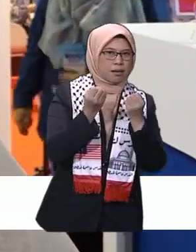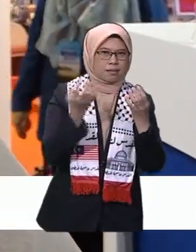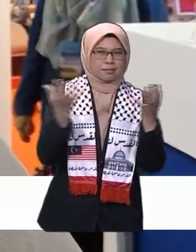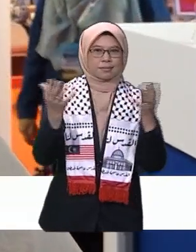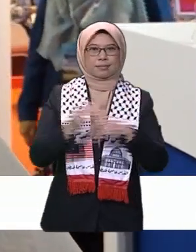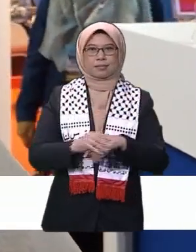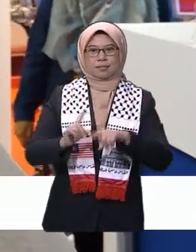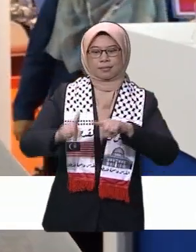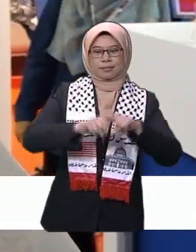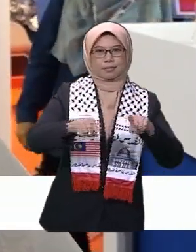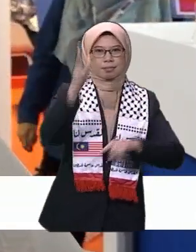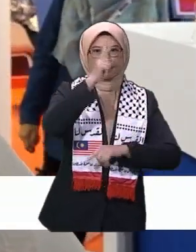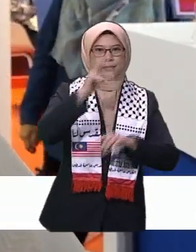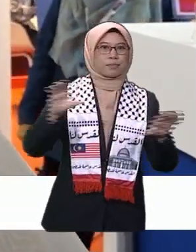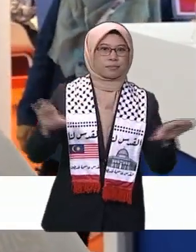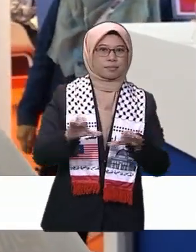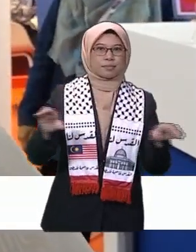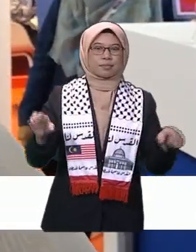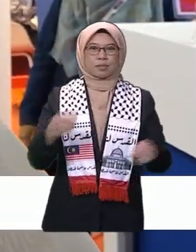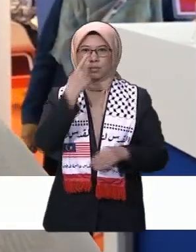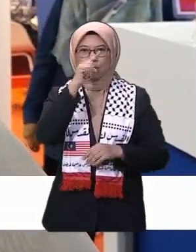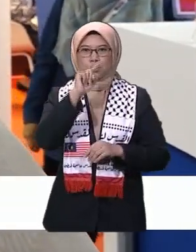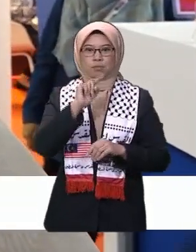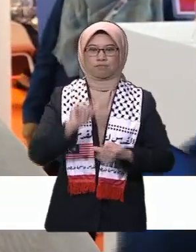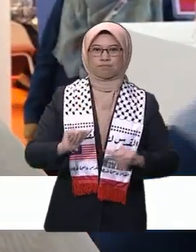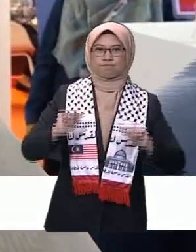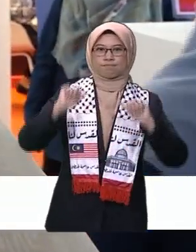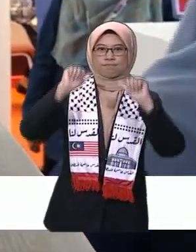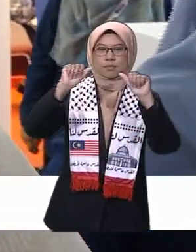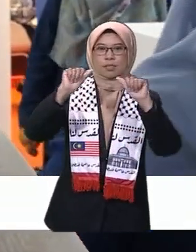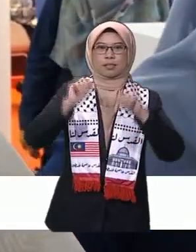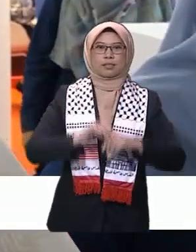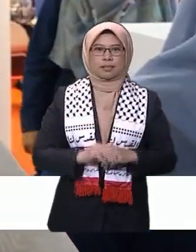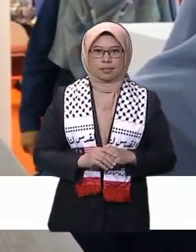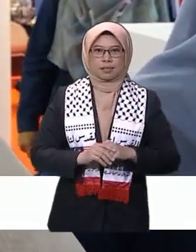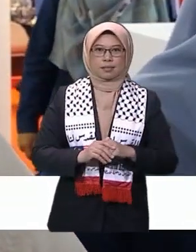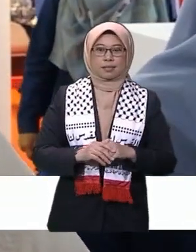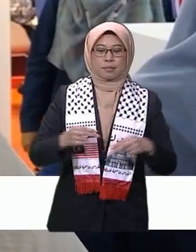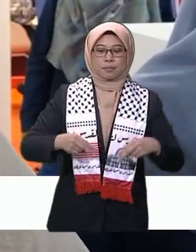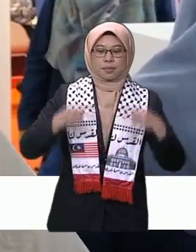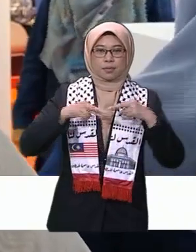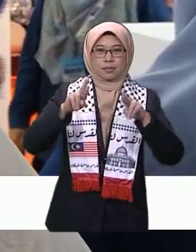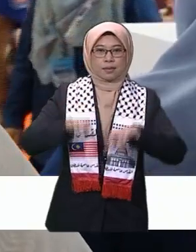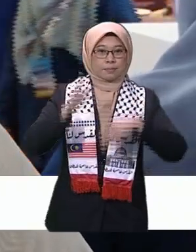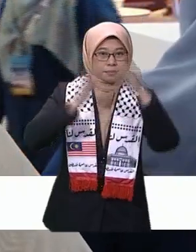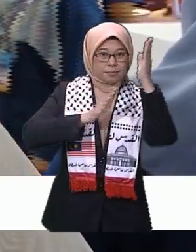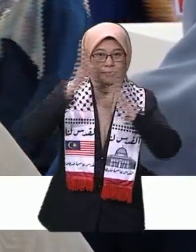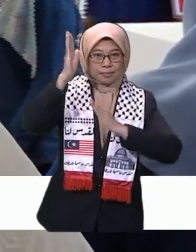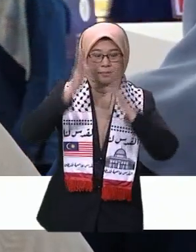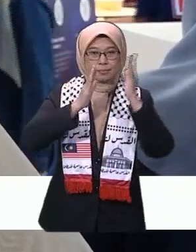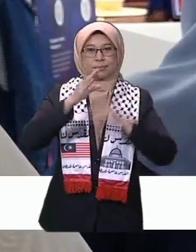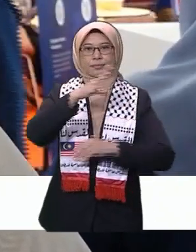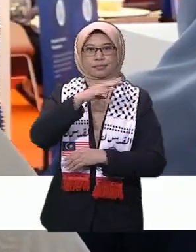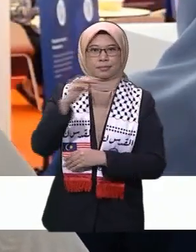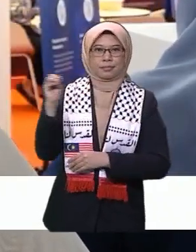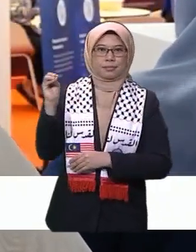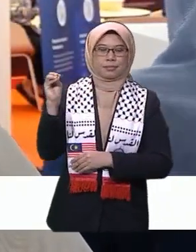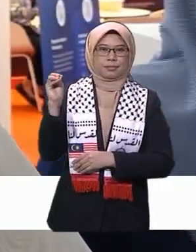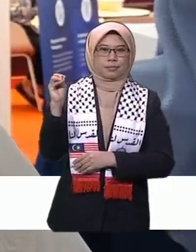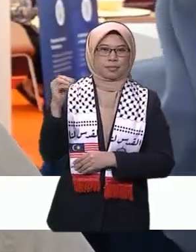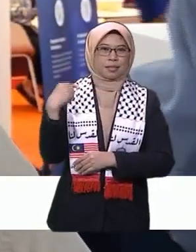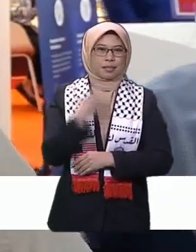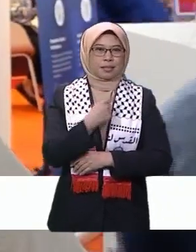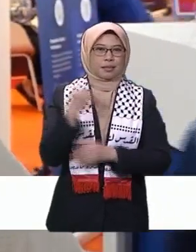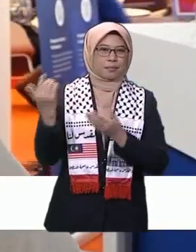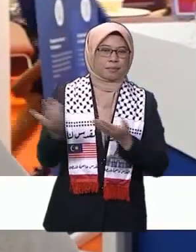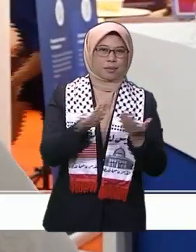kerajaan lakukan untuk menaikkan taraf hidup rakyat Malaysia terutamanya. Dan pada masa yang sama, kita